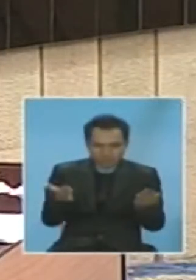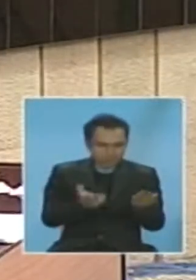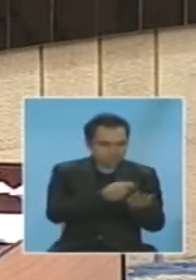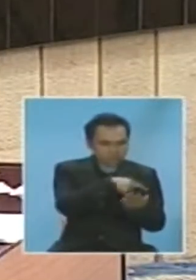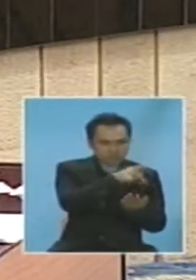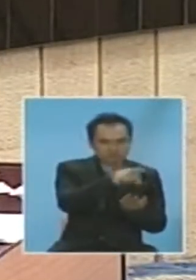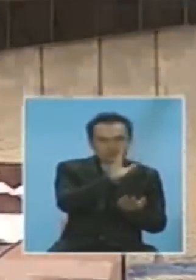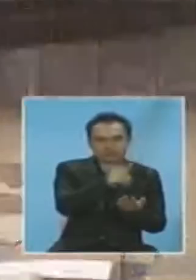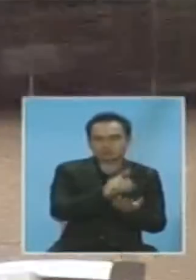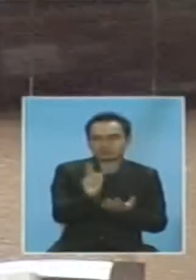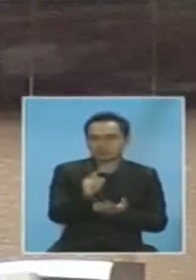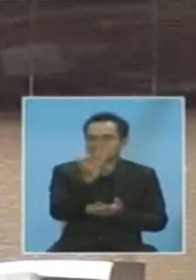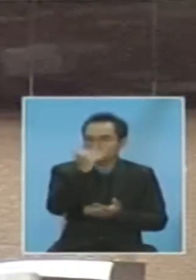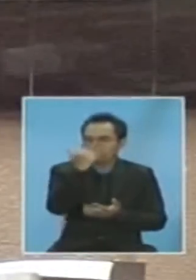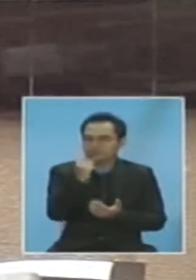ได้อย่างไรคะ